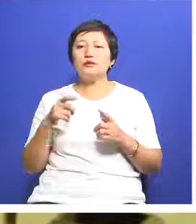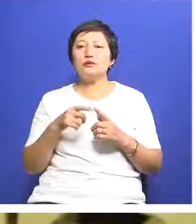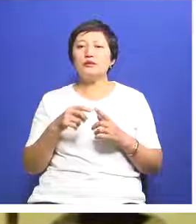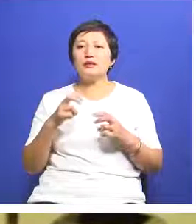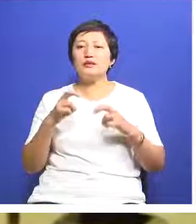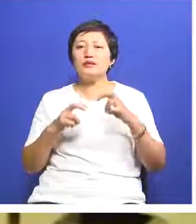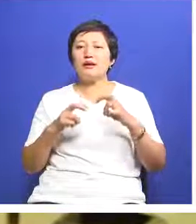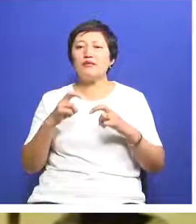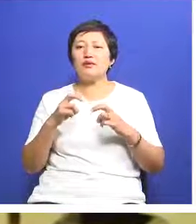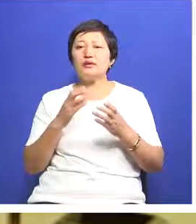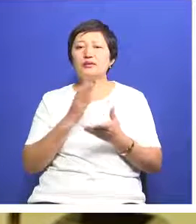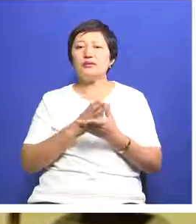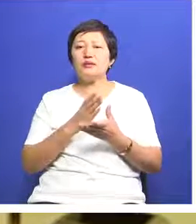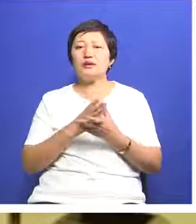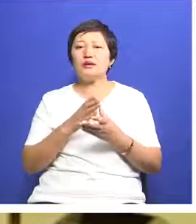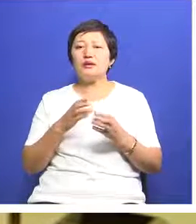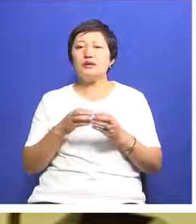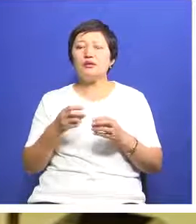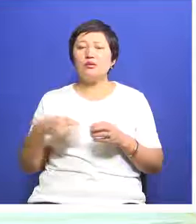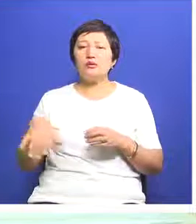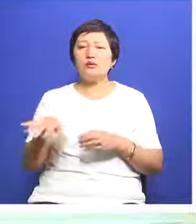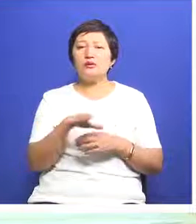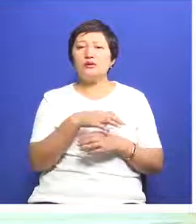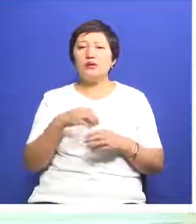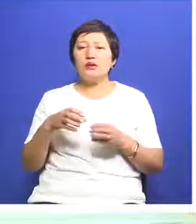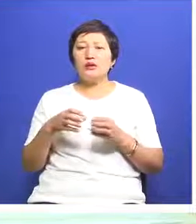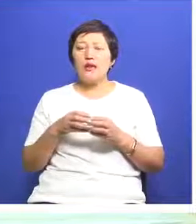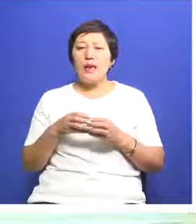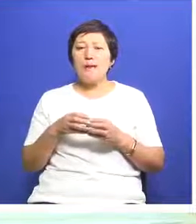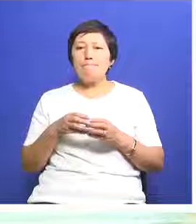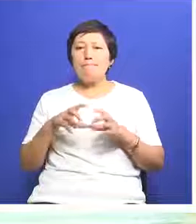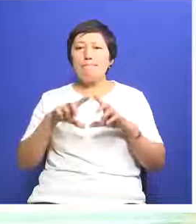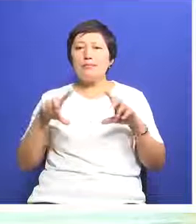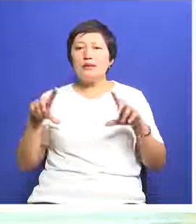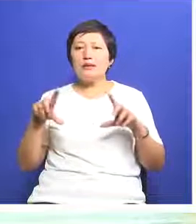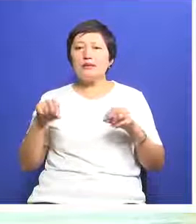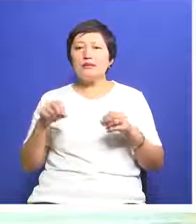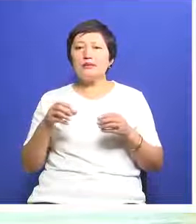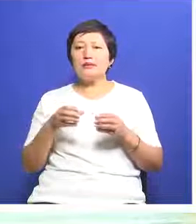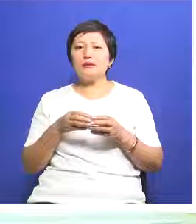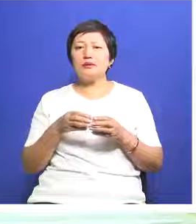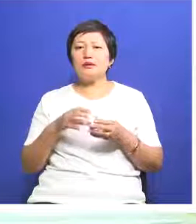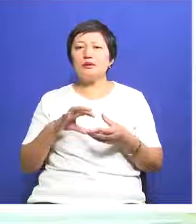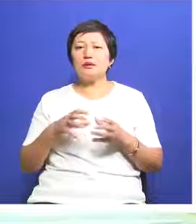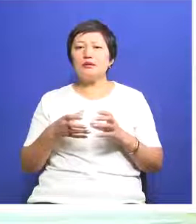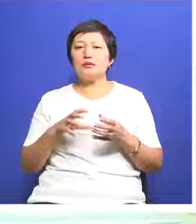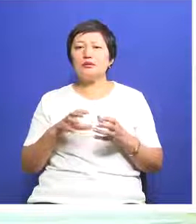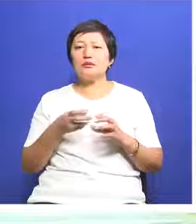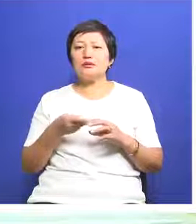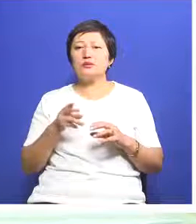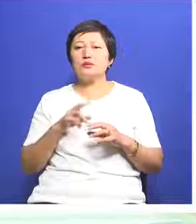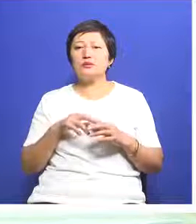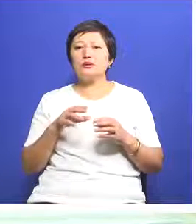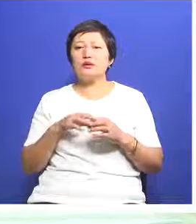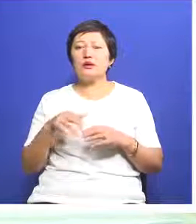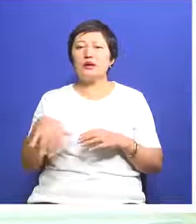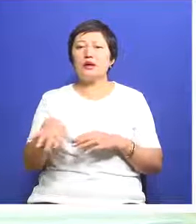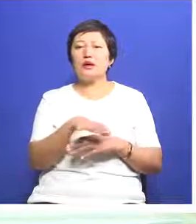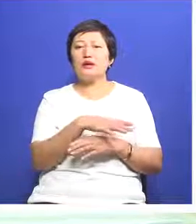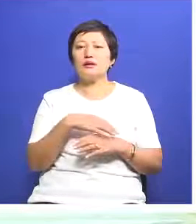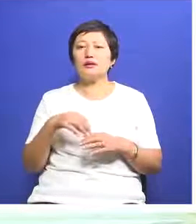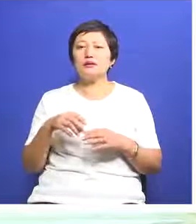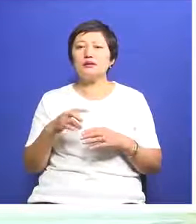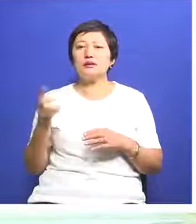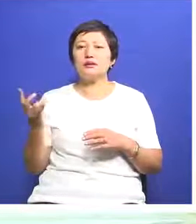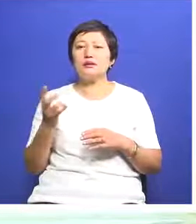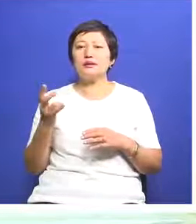бар. Жалпы осындай мекемелер орналасқан біздің ауылдық округте. Жалпы халықтың